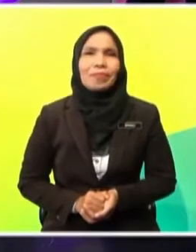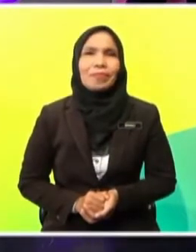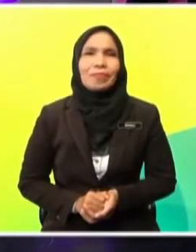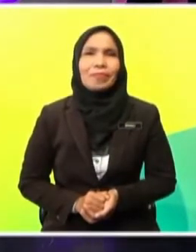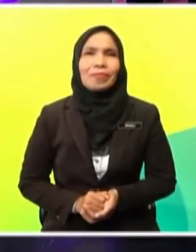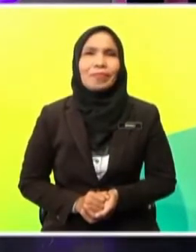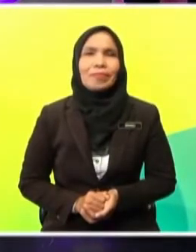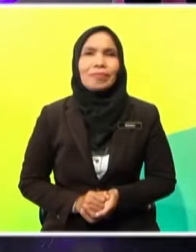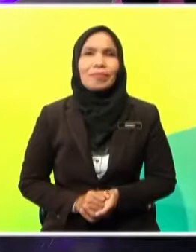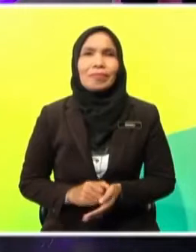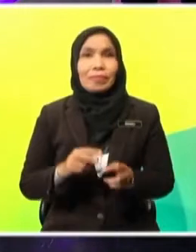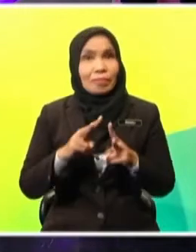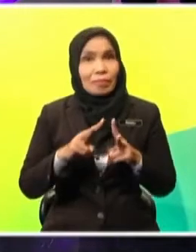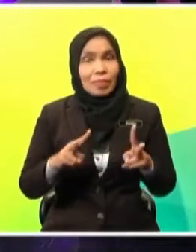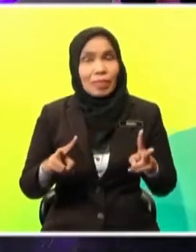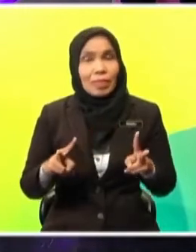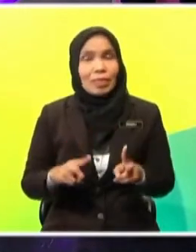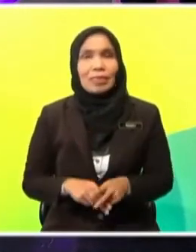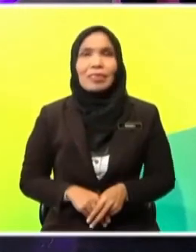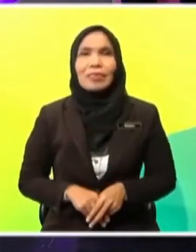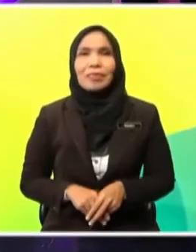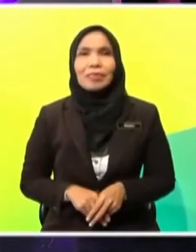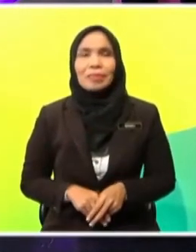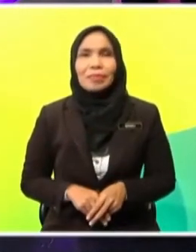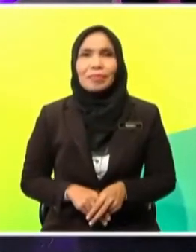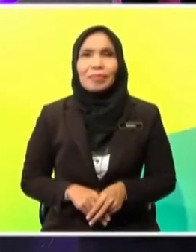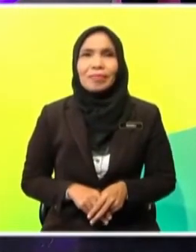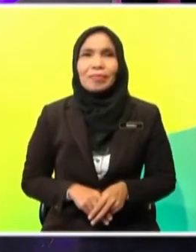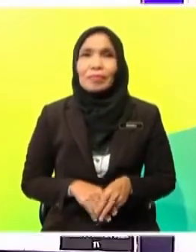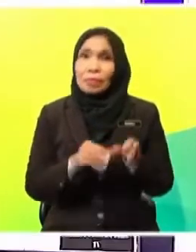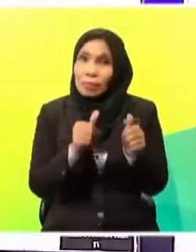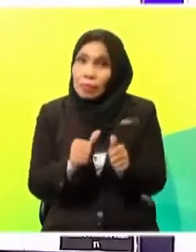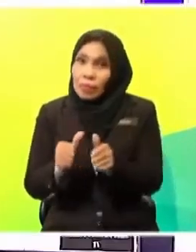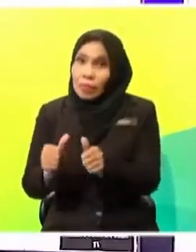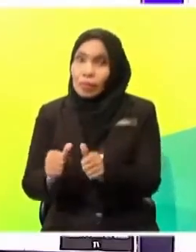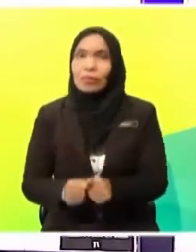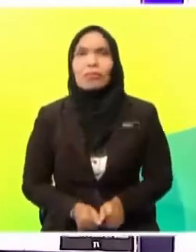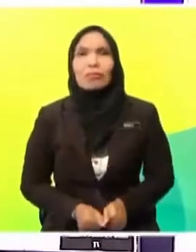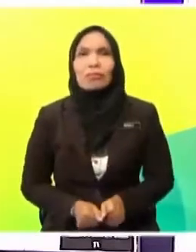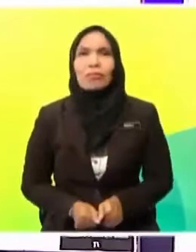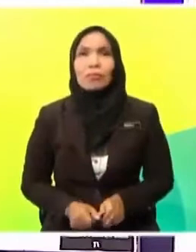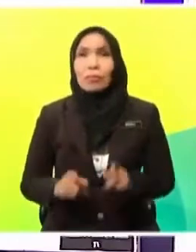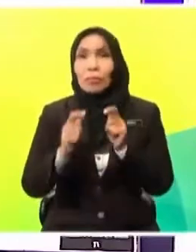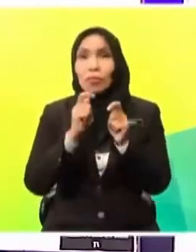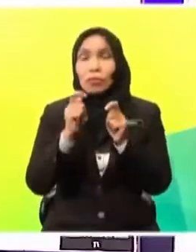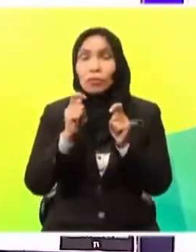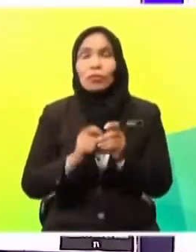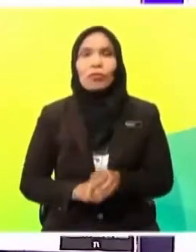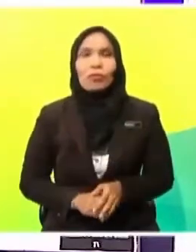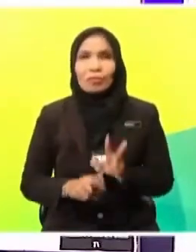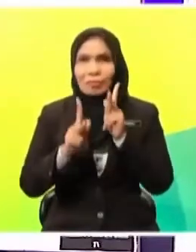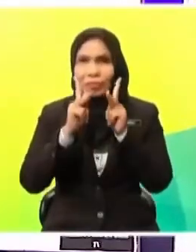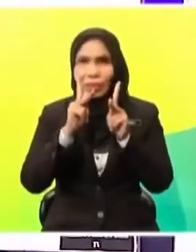tertib tutur kata cek guzzle karena bagi pendidikan khas Bagaimana dimaklumkan sebelum kami masuk studio lagi ha